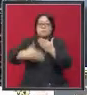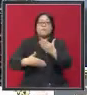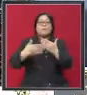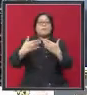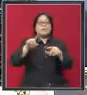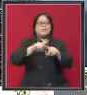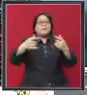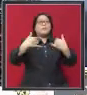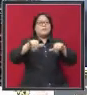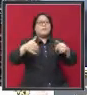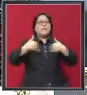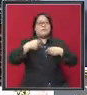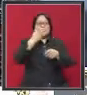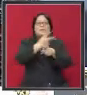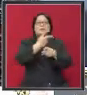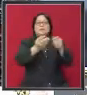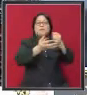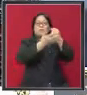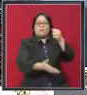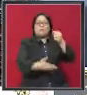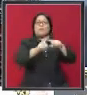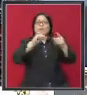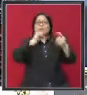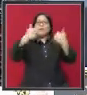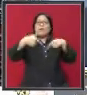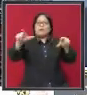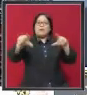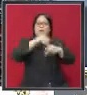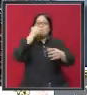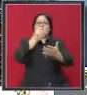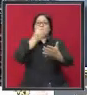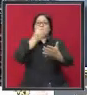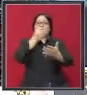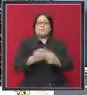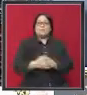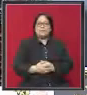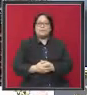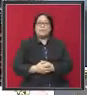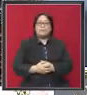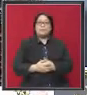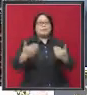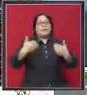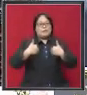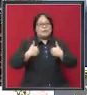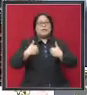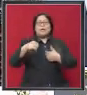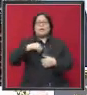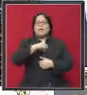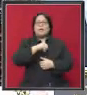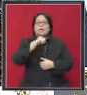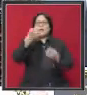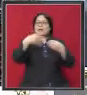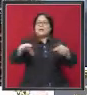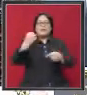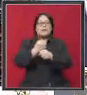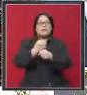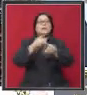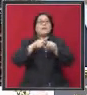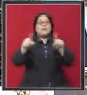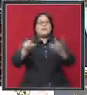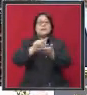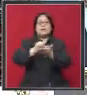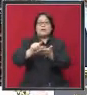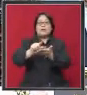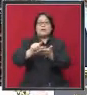tahun tetapi masih mempunyai simpanan namun tidak layak untuk membuat pengeluaran dari akaun satu. Ada pula ahli yang tidak hilang pekerjaan